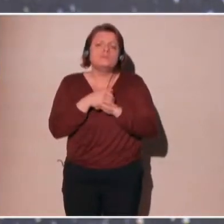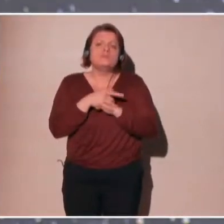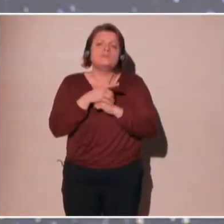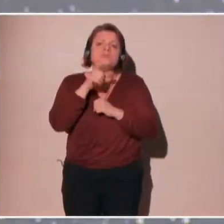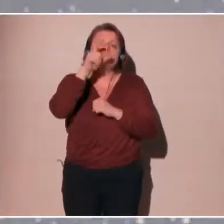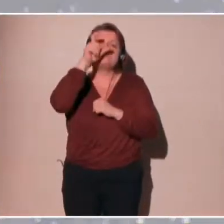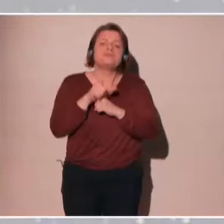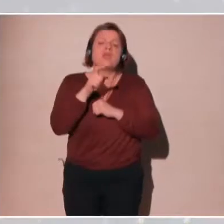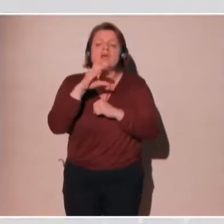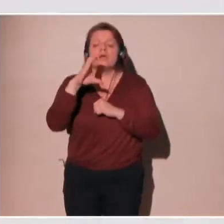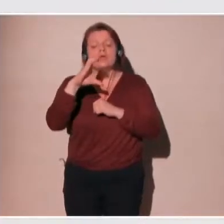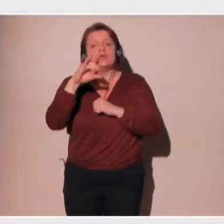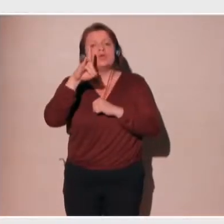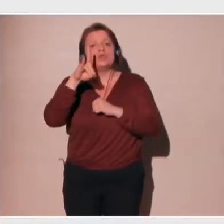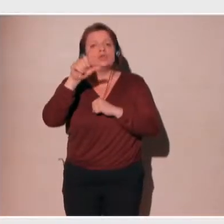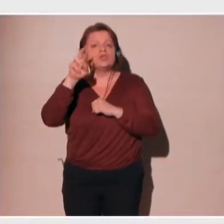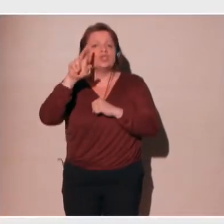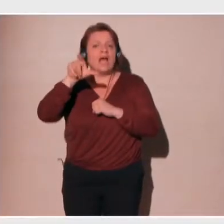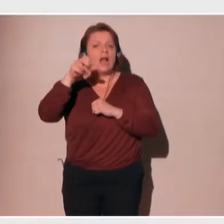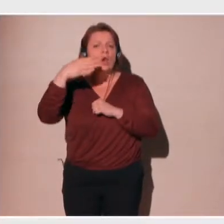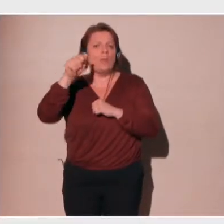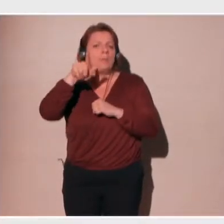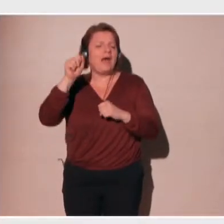Charlemagne a repoussé les Magyars?